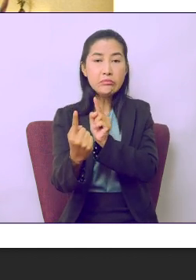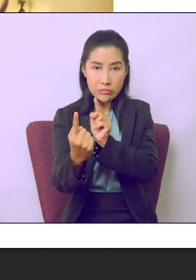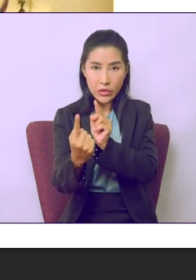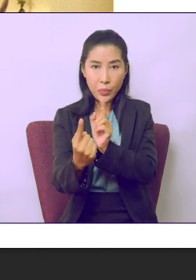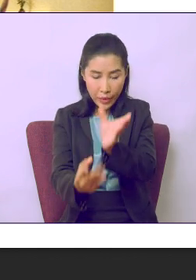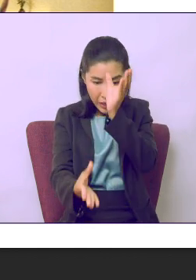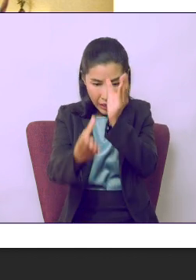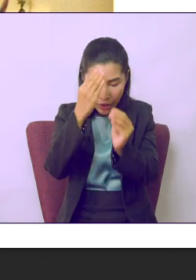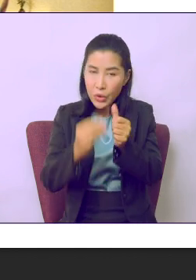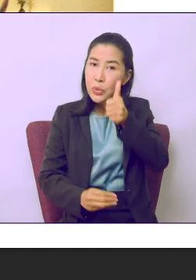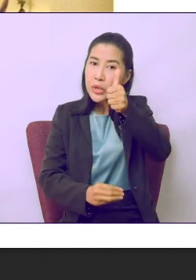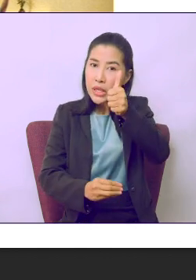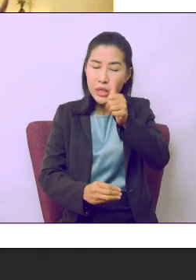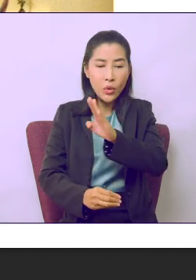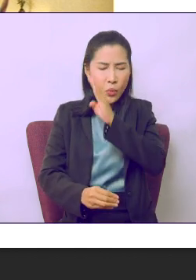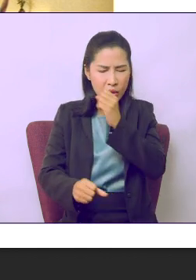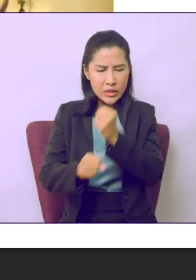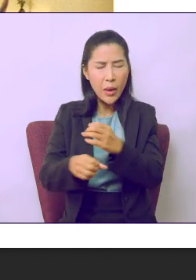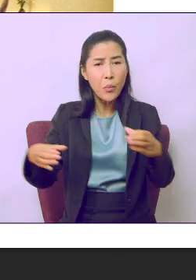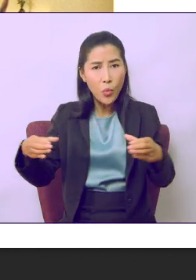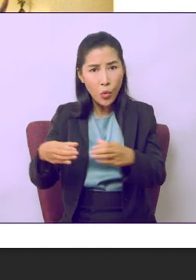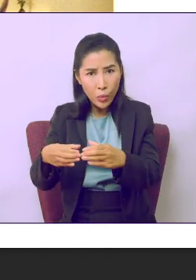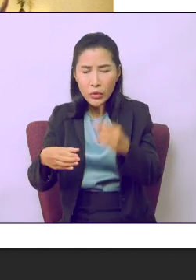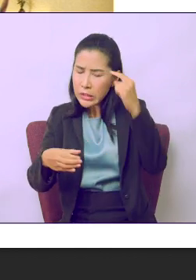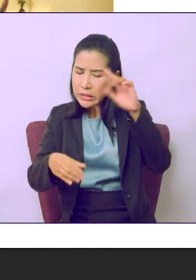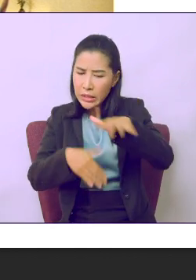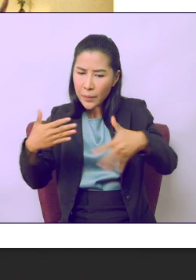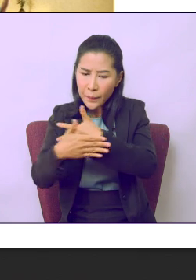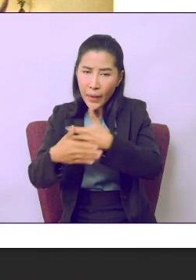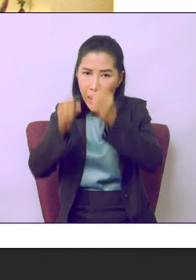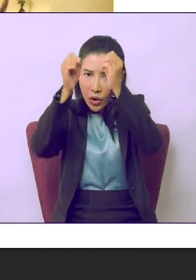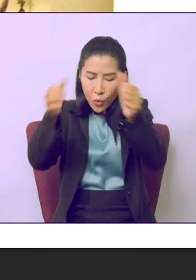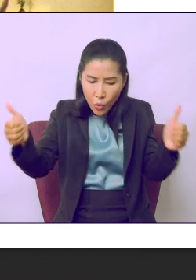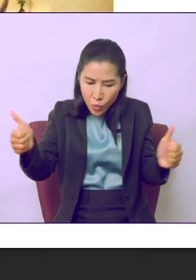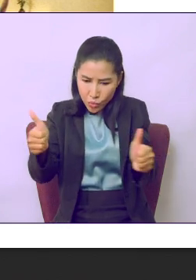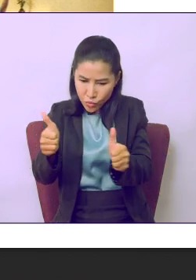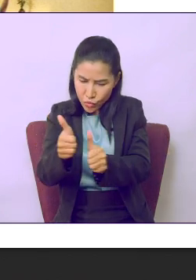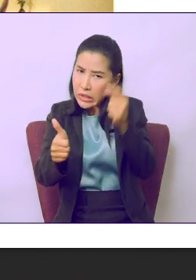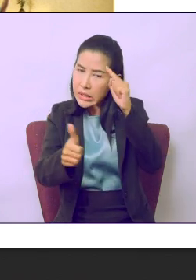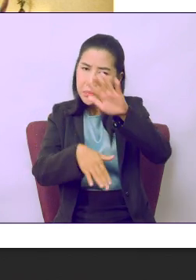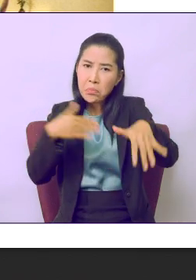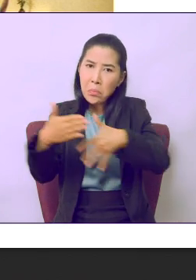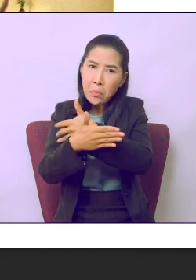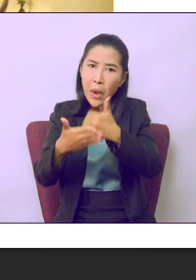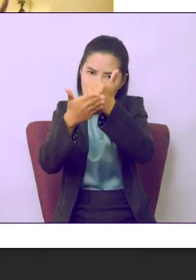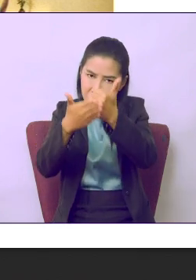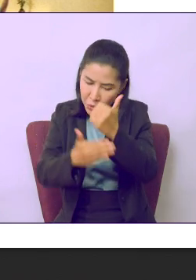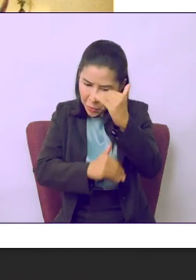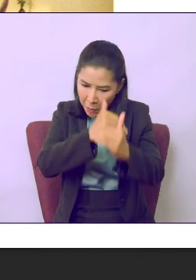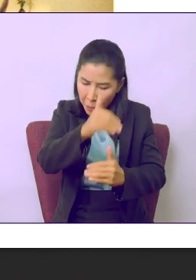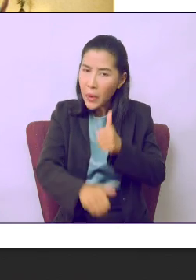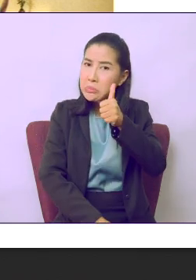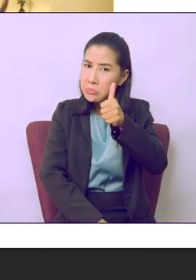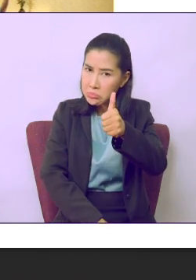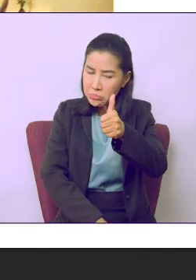ครับแล้วก็ถ้าสมมุติทำกลุ่มเนี่ยต้องวางแผนเรื่องครูผู้ช่วยดีๆนะครับจากประสบการณ์นะครับแล้วก็นะครับอ่า